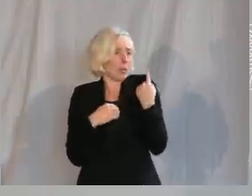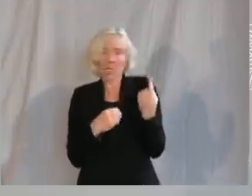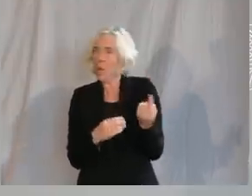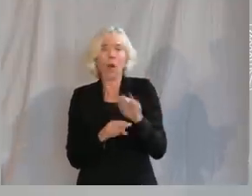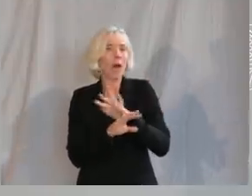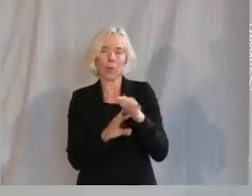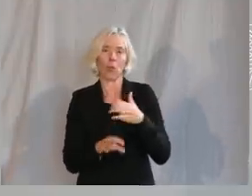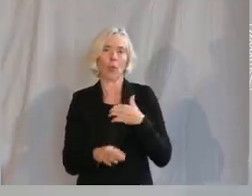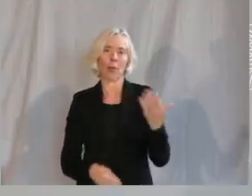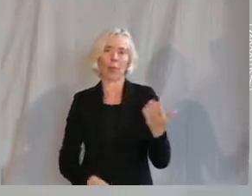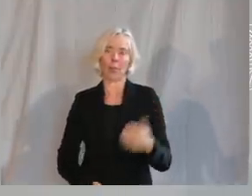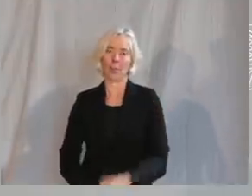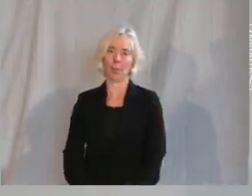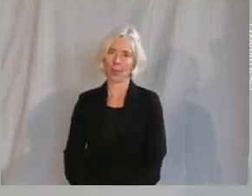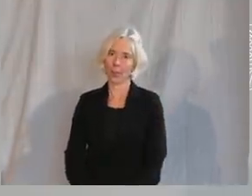befürchten.